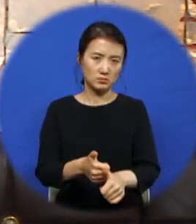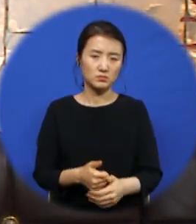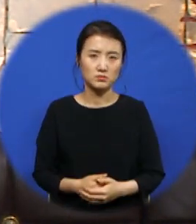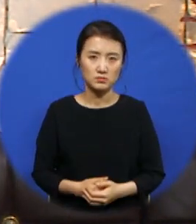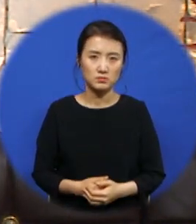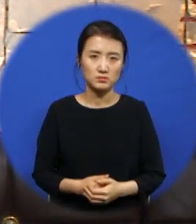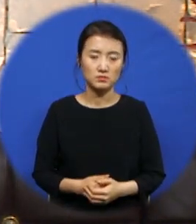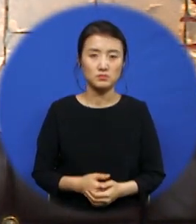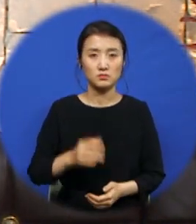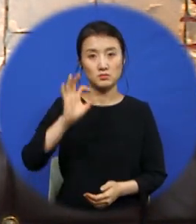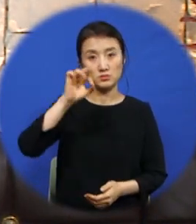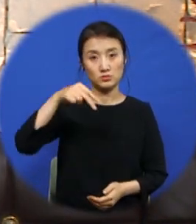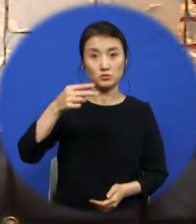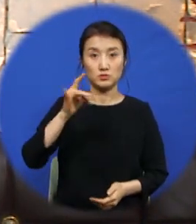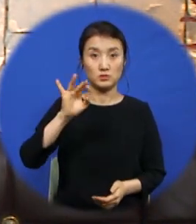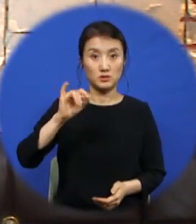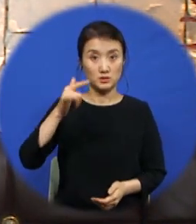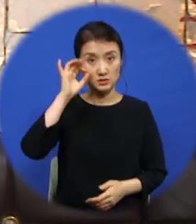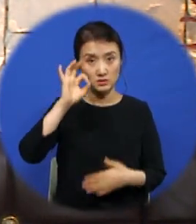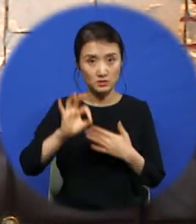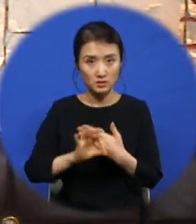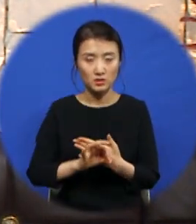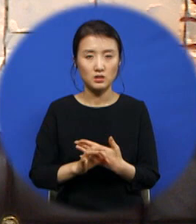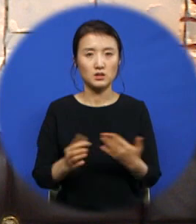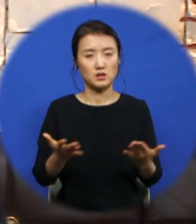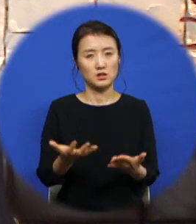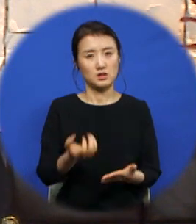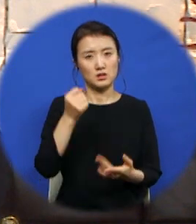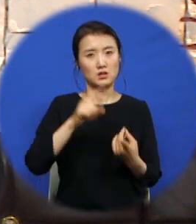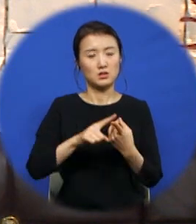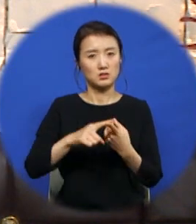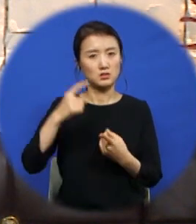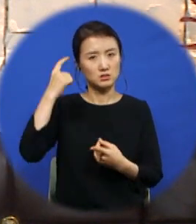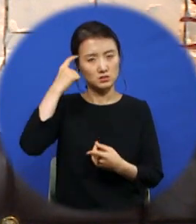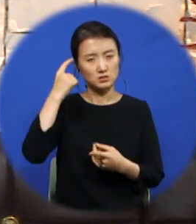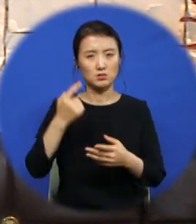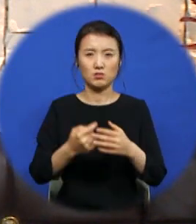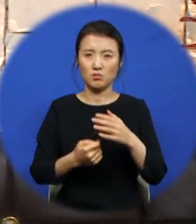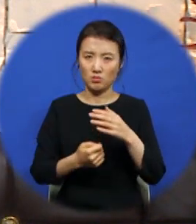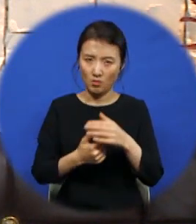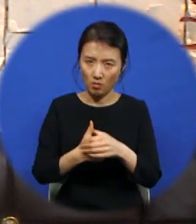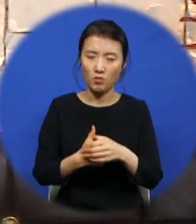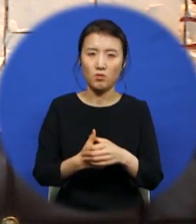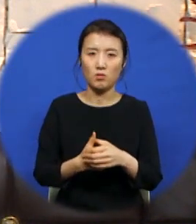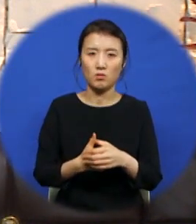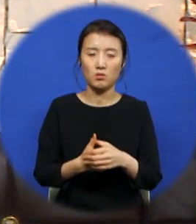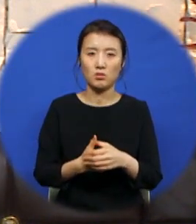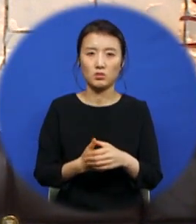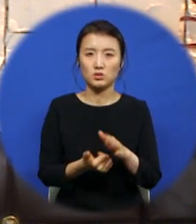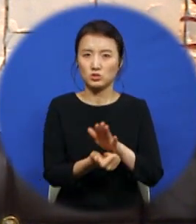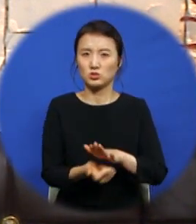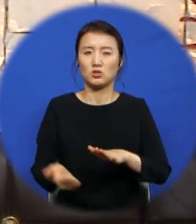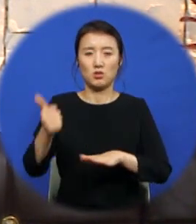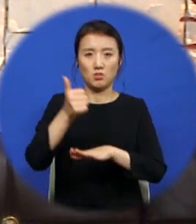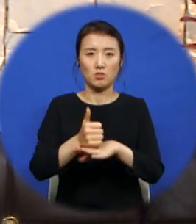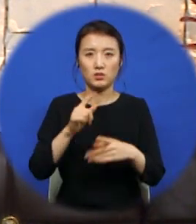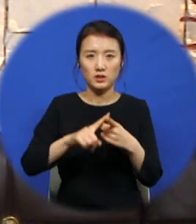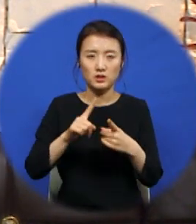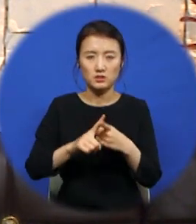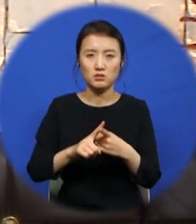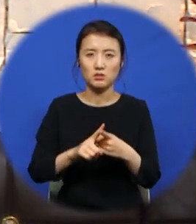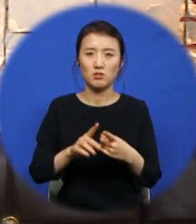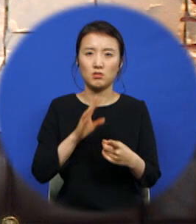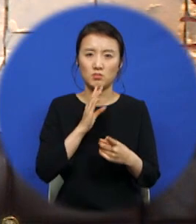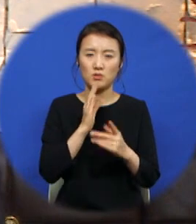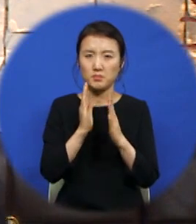매우 독특한 직업관을 갖고 있는 것이 바로 성공에 핵심적인 뭐다 비결이 고